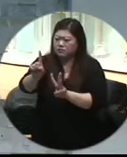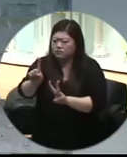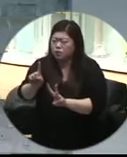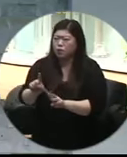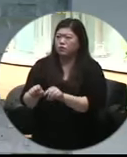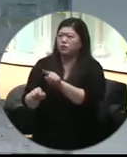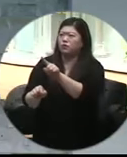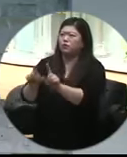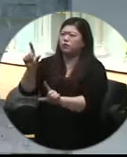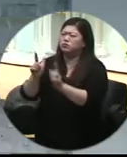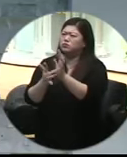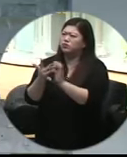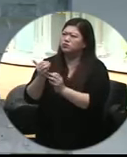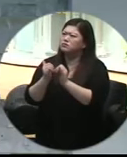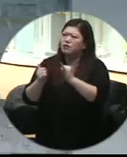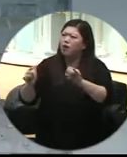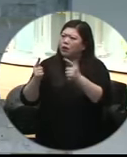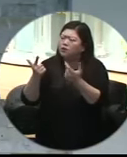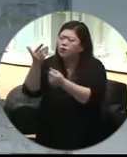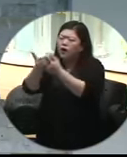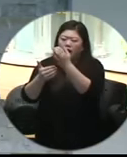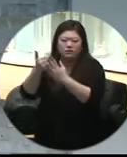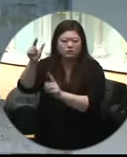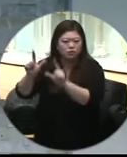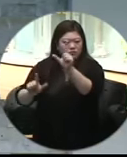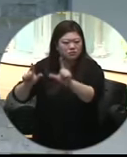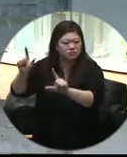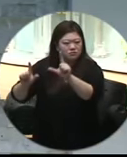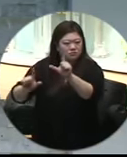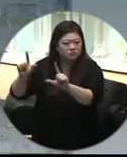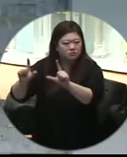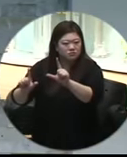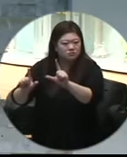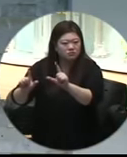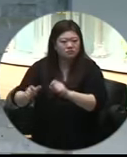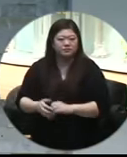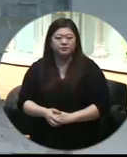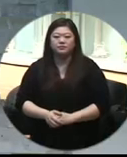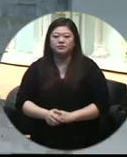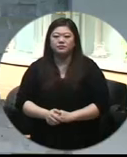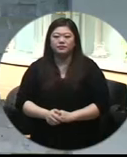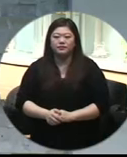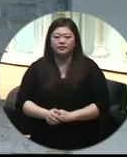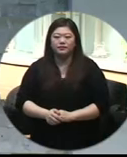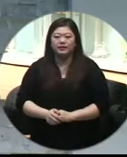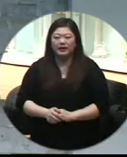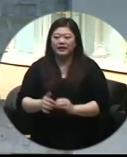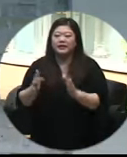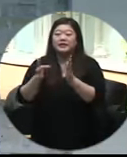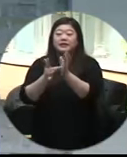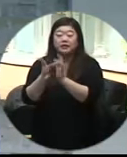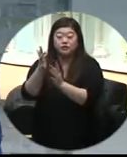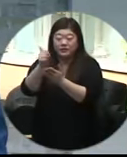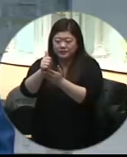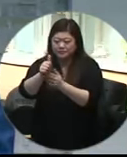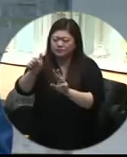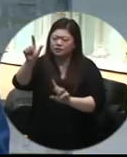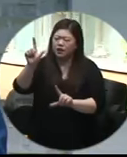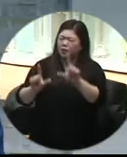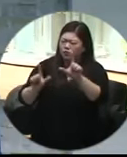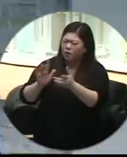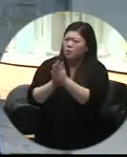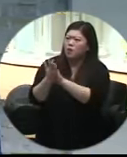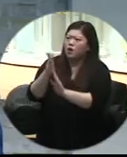그걸 보여준 겁니다. 특별히 오늘 보면 30절에 보면 변형되신 예수님께서 모세와